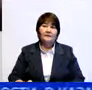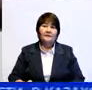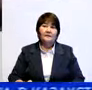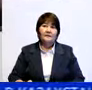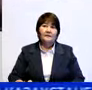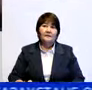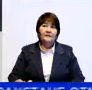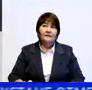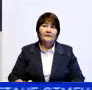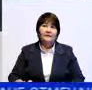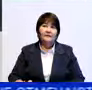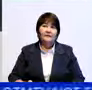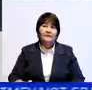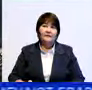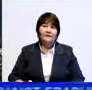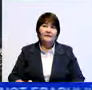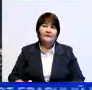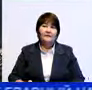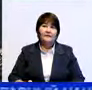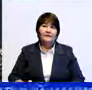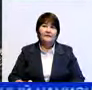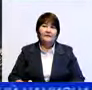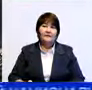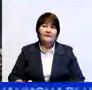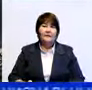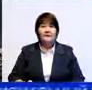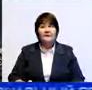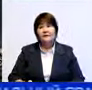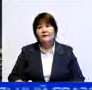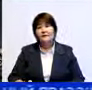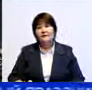Галымжан Жумназар, Бекзат Аманов, Бугимбай Басилов, Канат Махамбетов, телеканал Кызылорда.